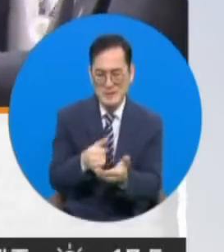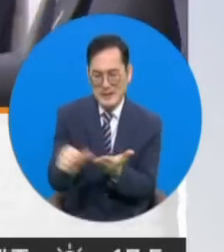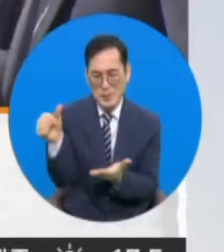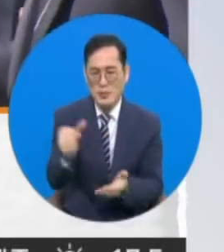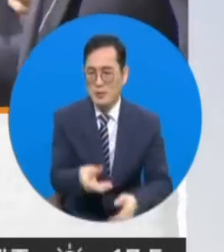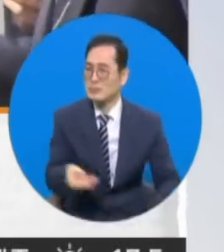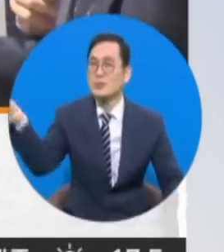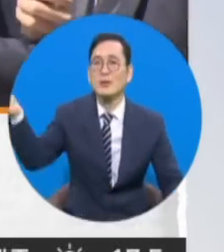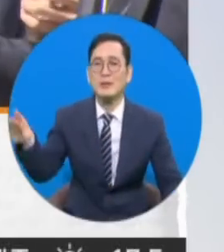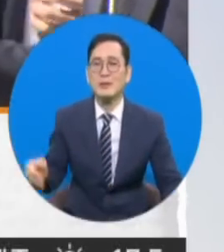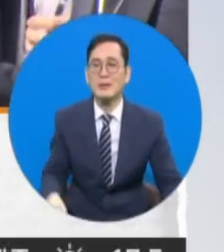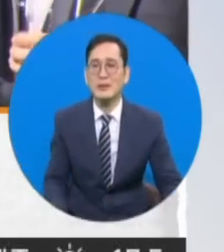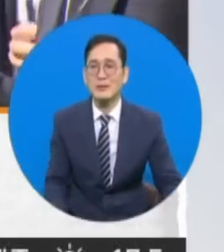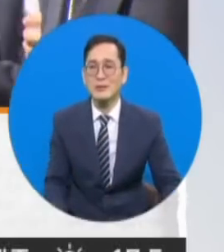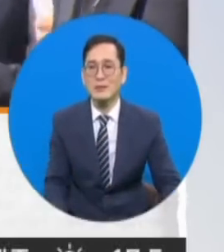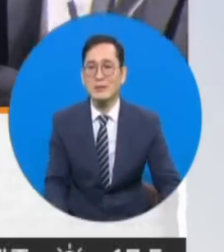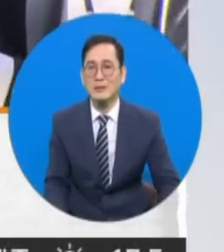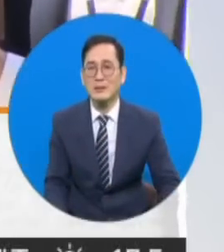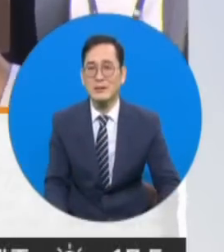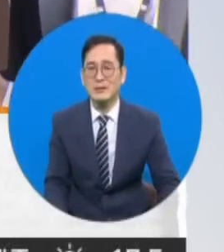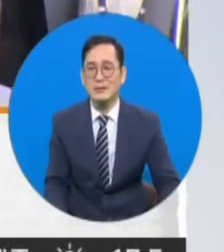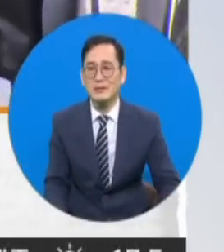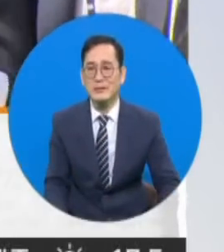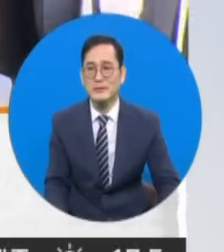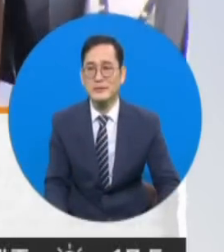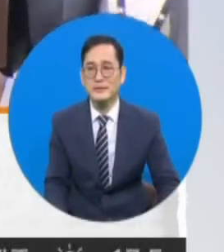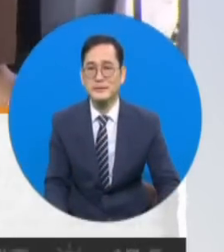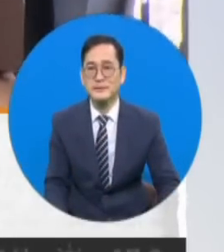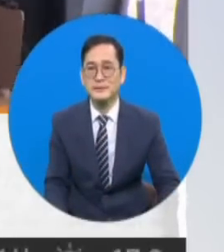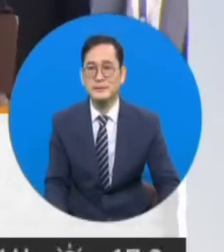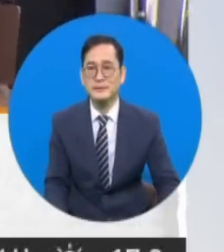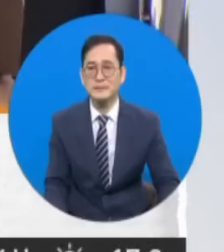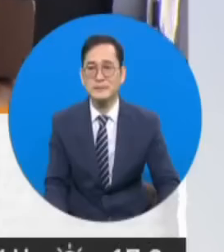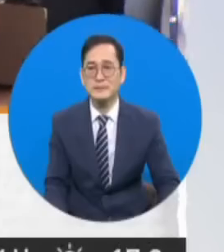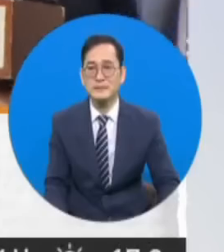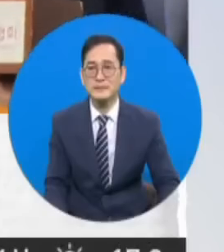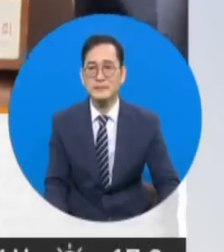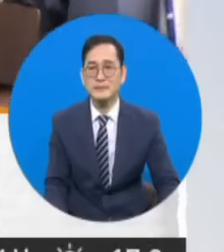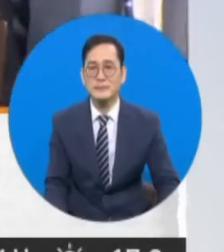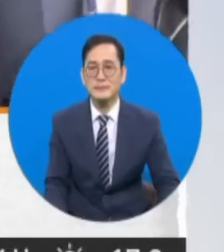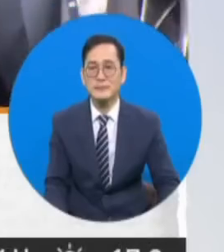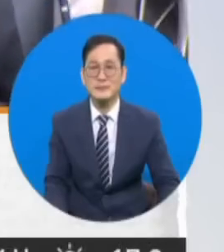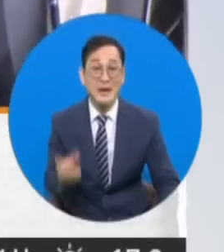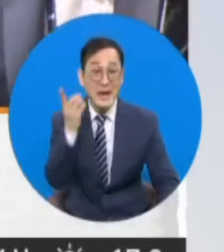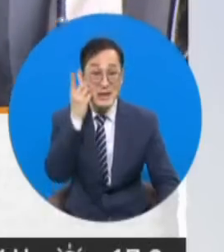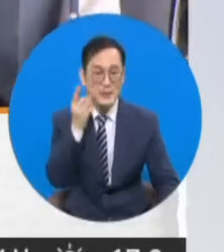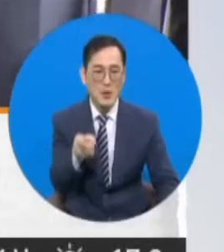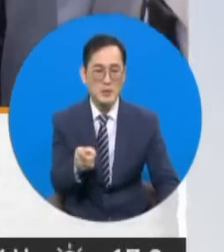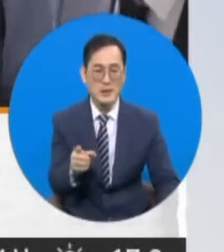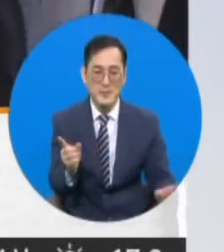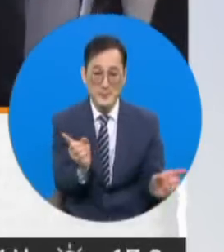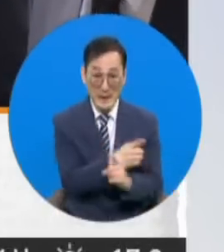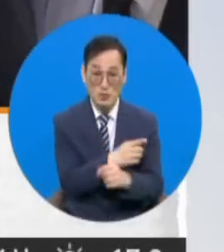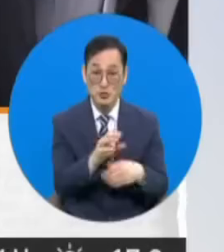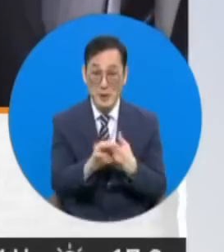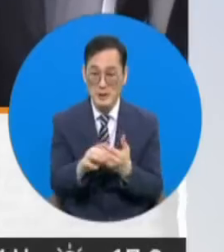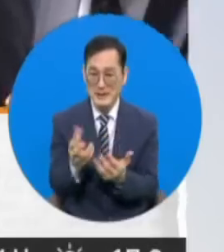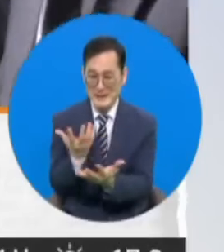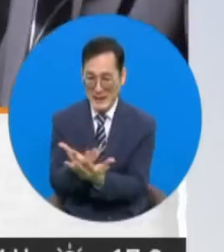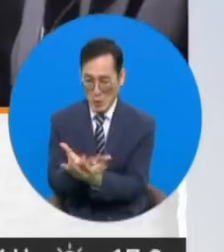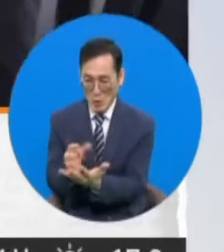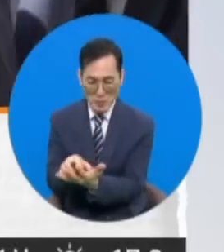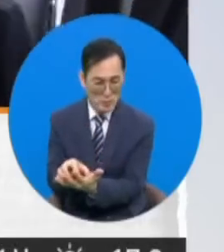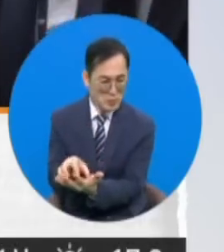뭐가 궁금하겠습니까 그 폰에는 아무 자료도 없는데 그리고 핸드폰을 바꾸면 보통 전에 쓰던 핸드폰에 있는 자료를 그대로